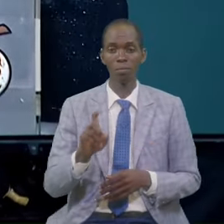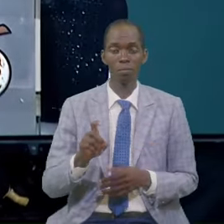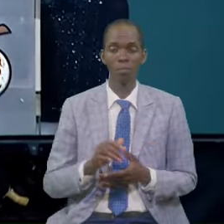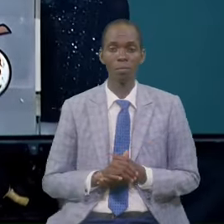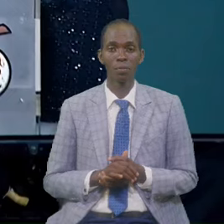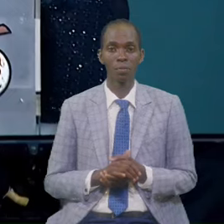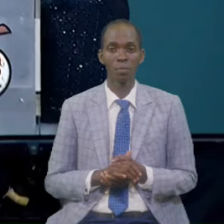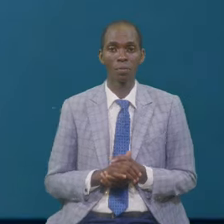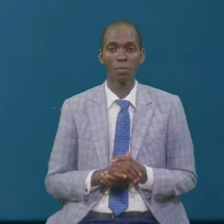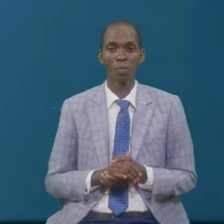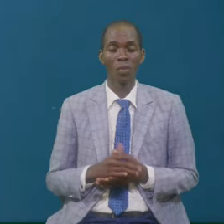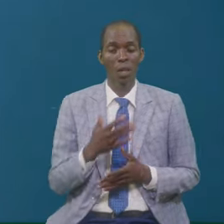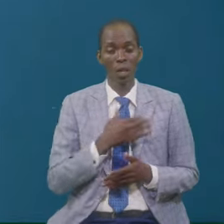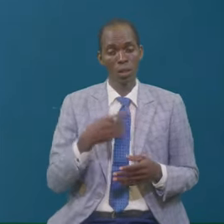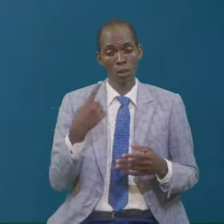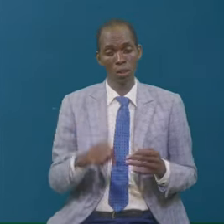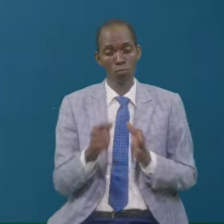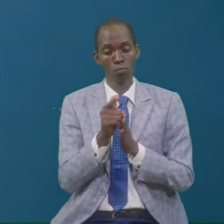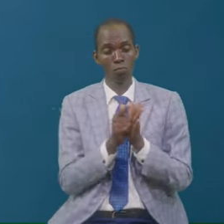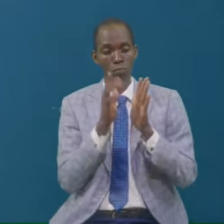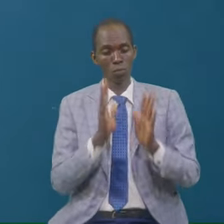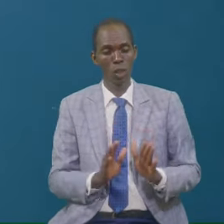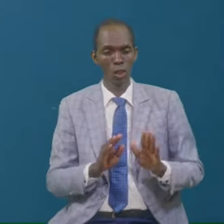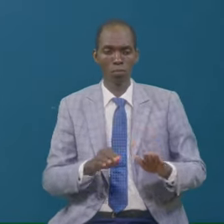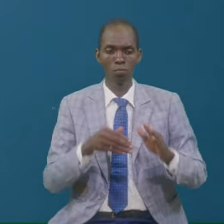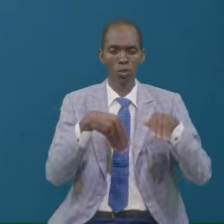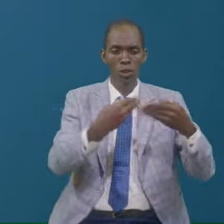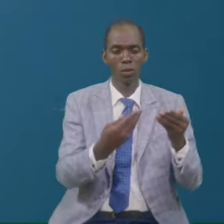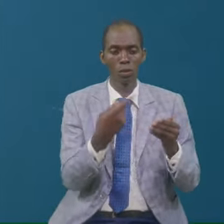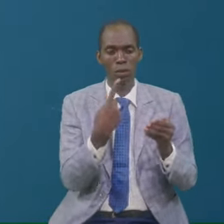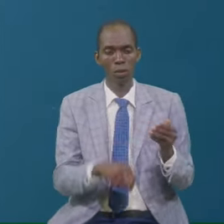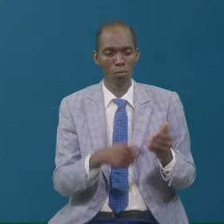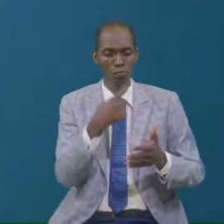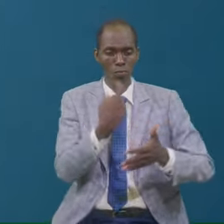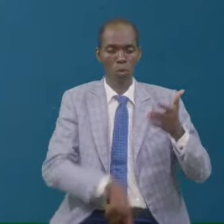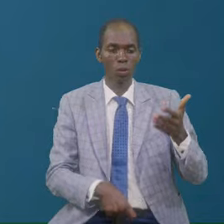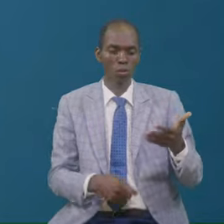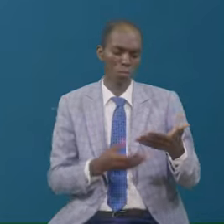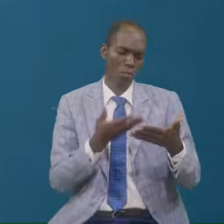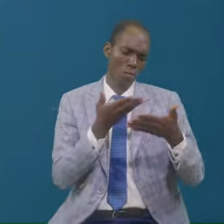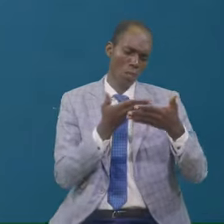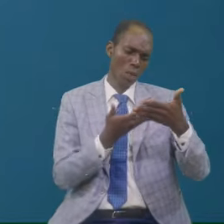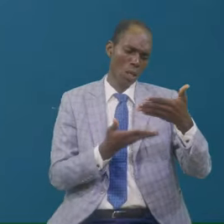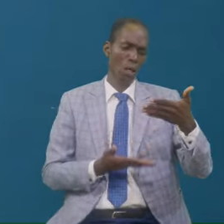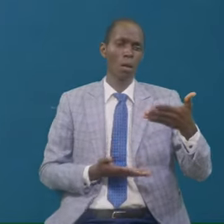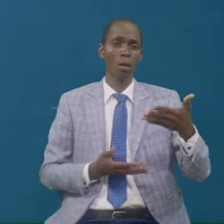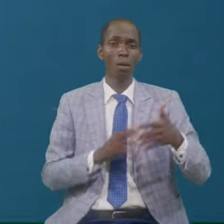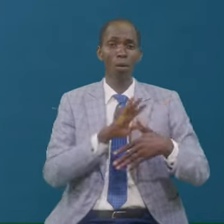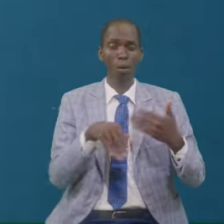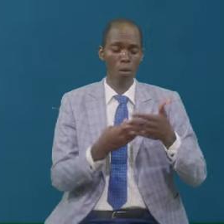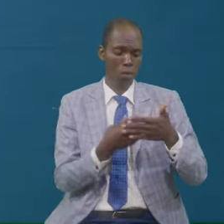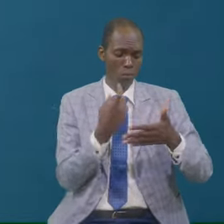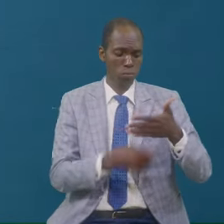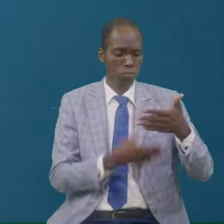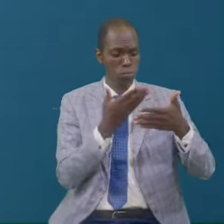And he gives you the charges. ఆ విధంగా ఛార్జీలన్నీ మీకు ఇస్తాడు. You say that you will take all my life and all the